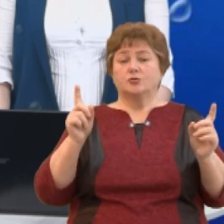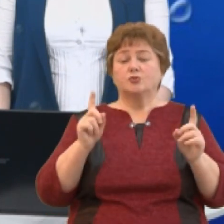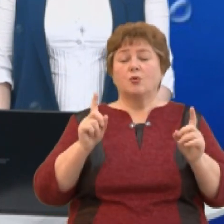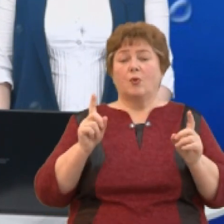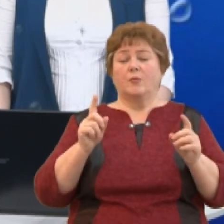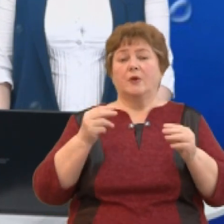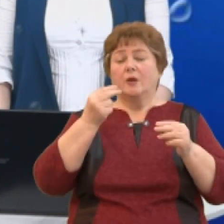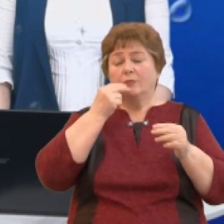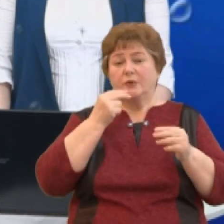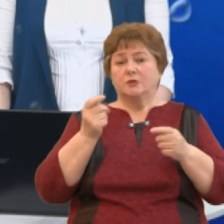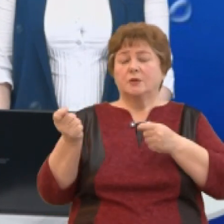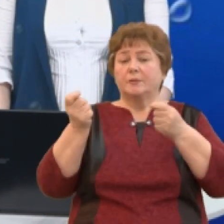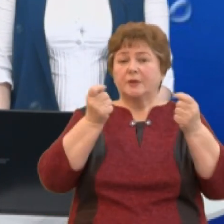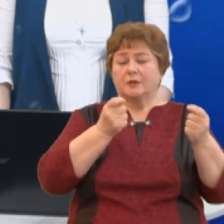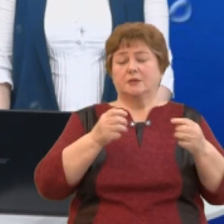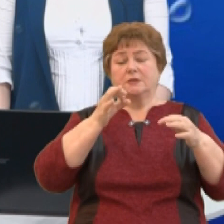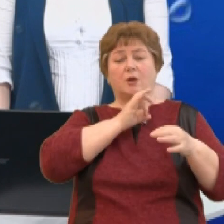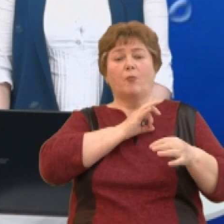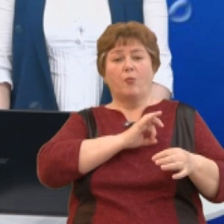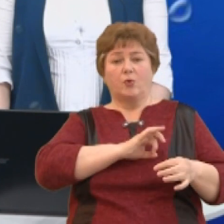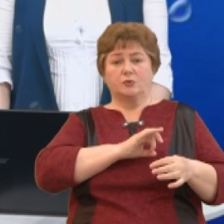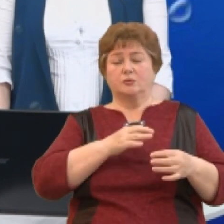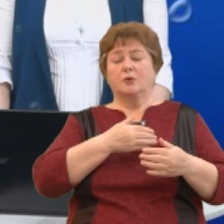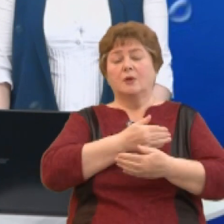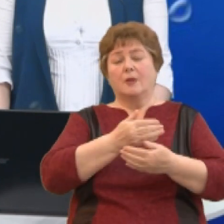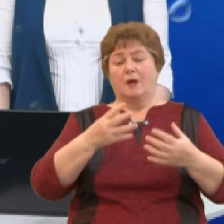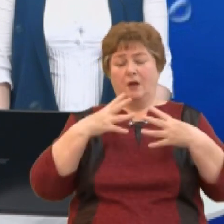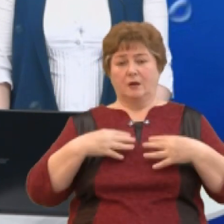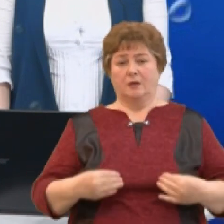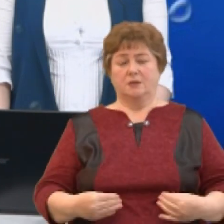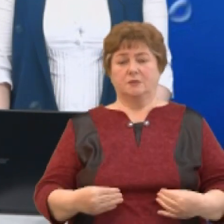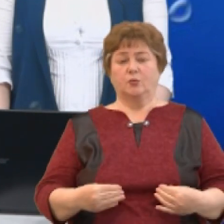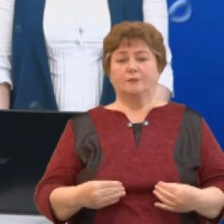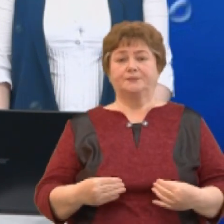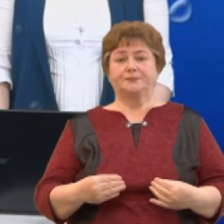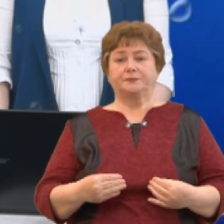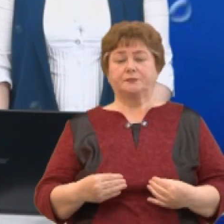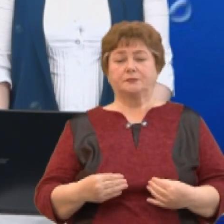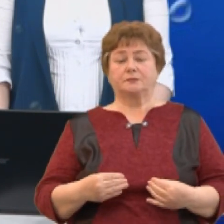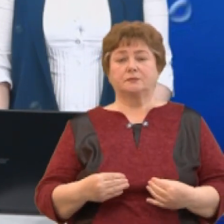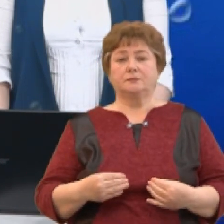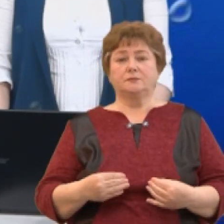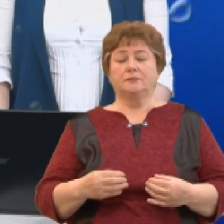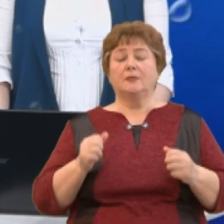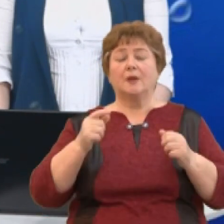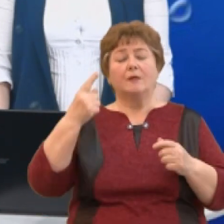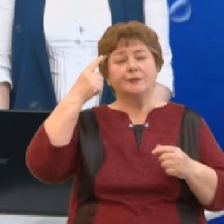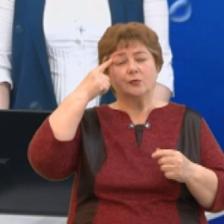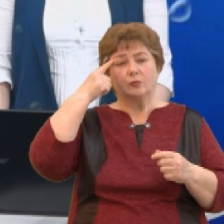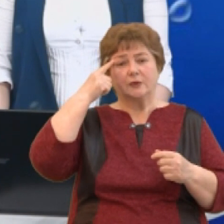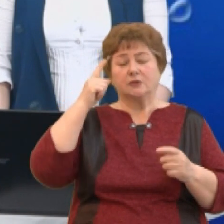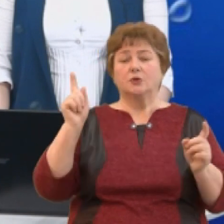чтобы пища приносила пользу нашему организму. Как вы